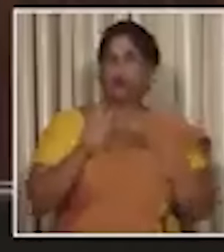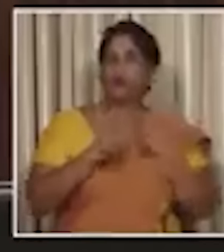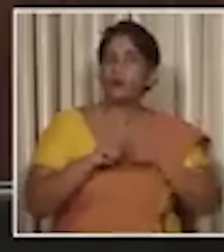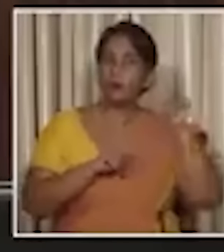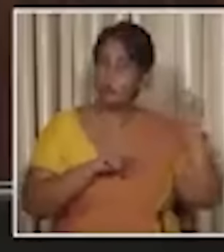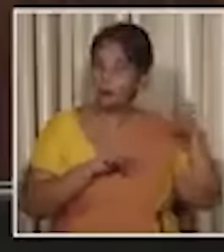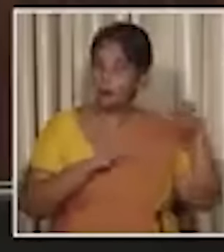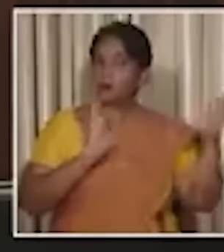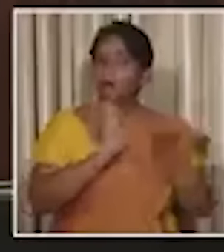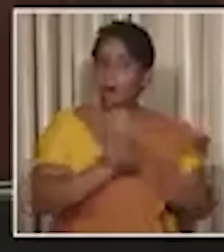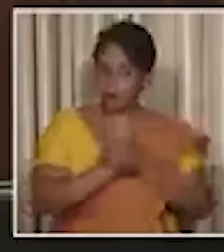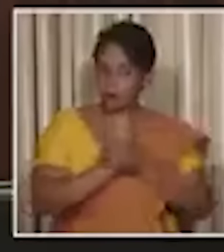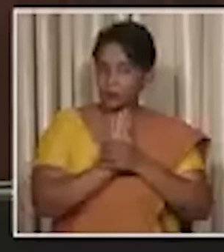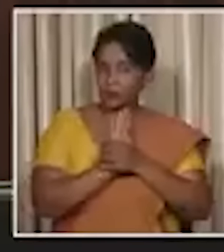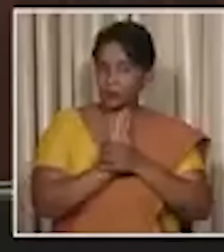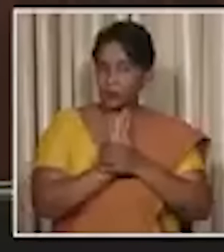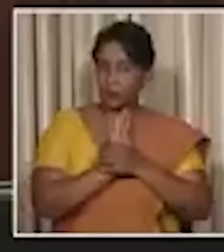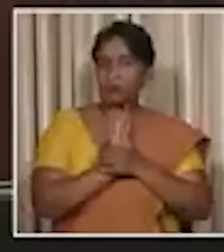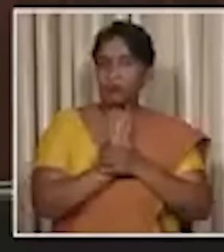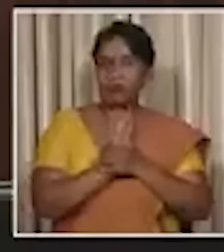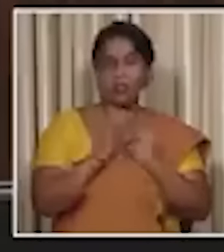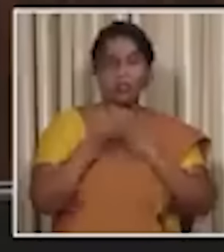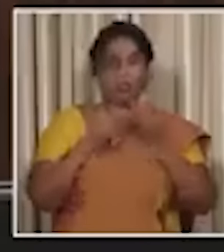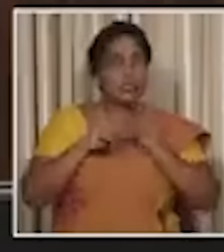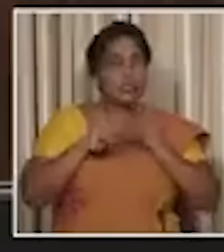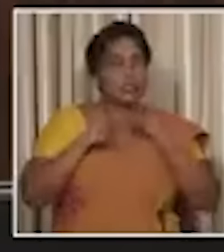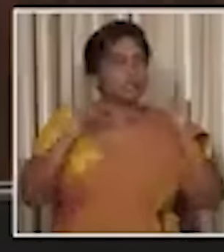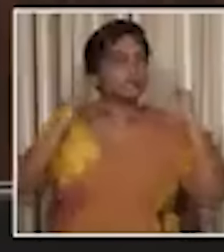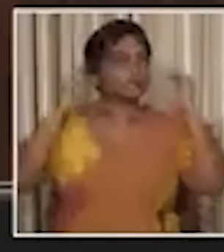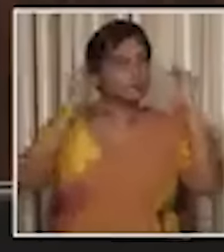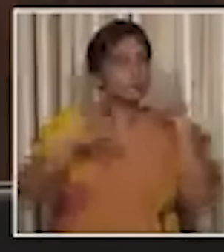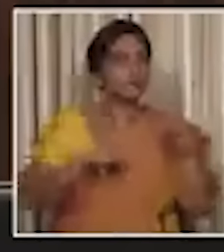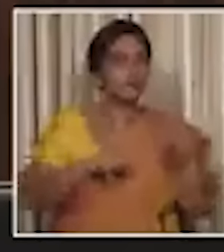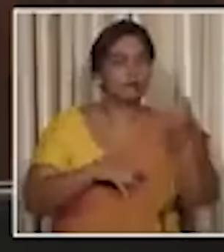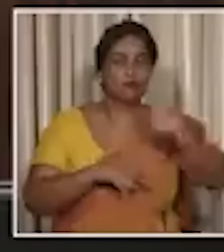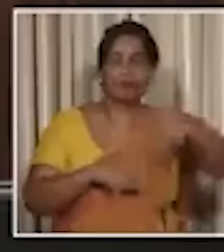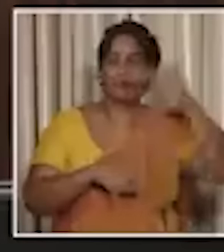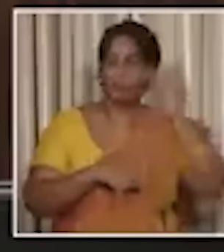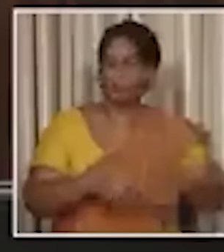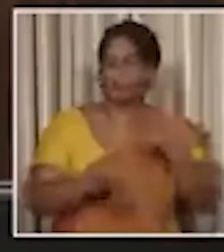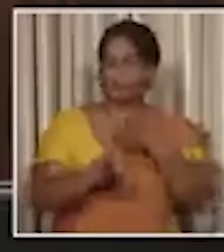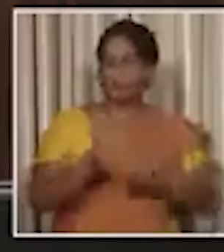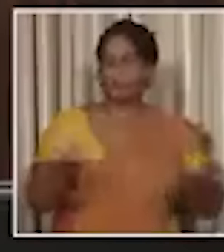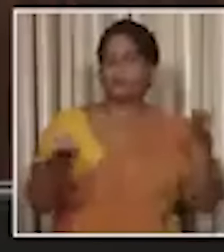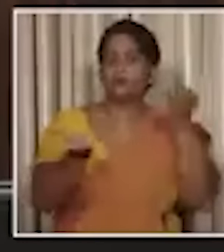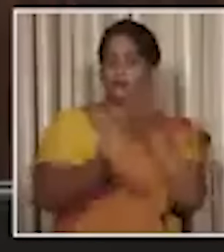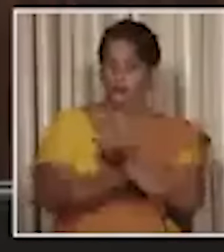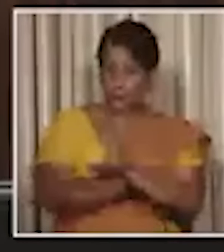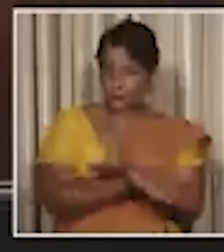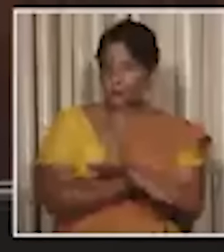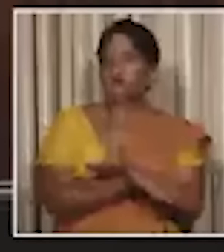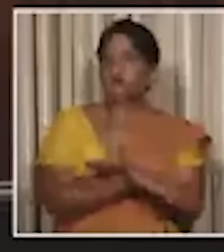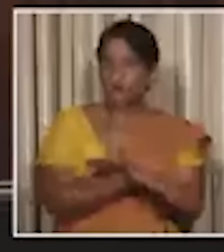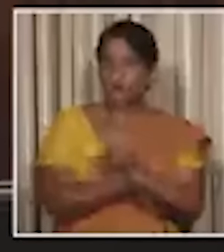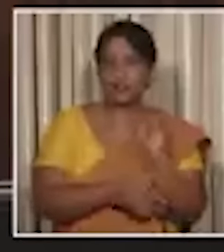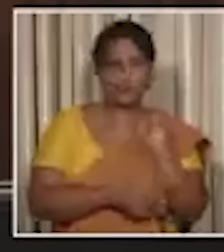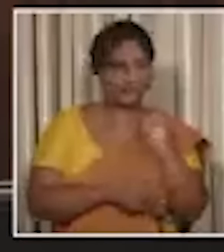வளங்கள் தரமான பொருட்களை பெற்றுக் கொடுக்கும் விலையை தீர்மானிக்கின்ற சந்தை முறையை உருவாக்குதல். எனவே சில துறைகளில்